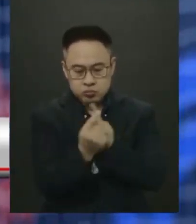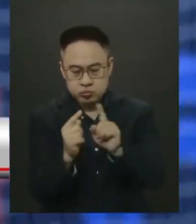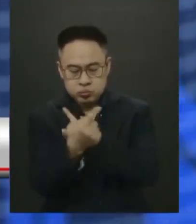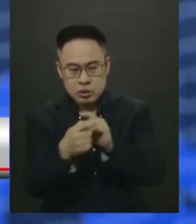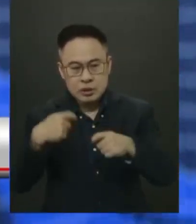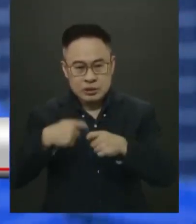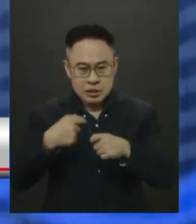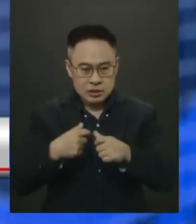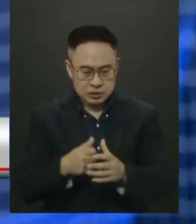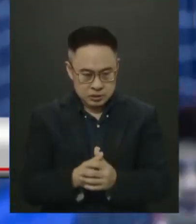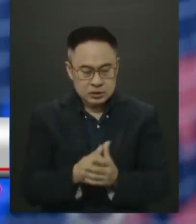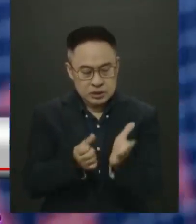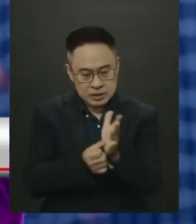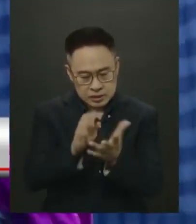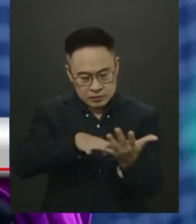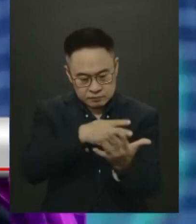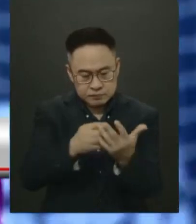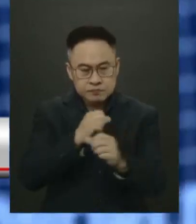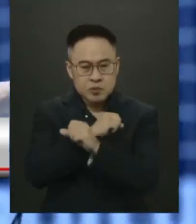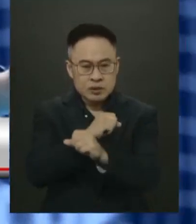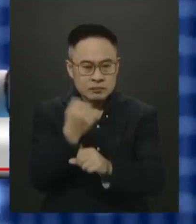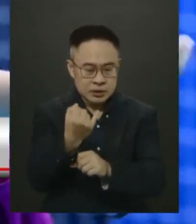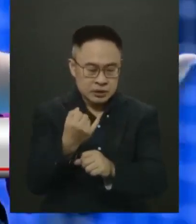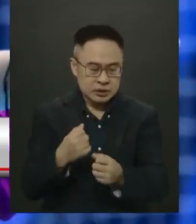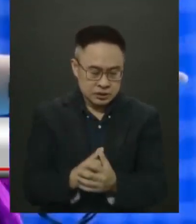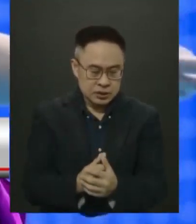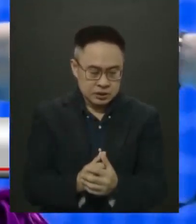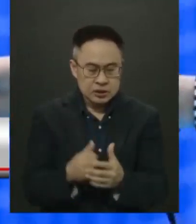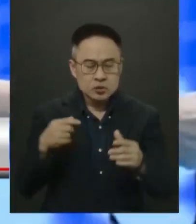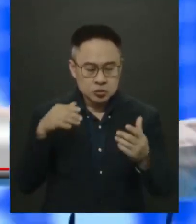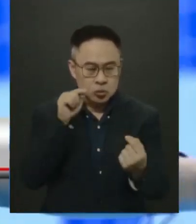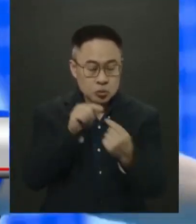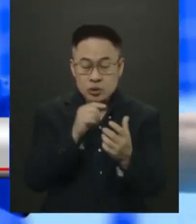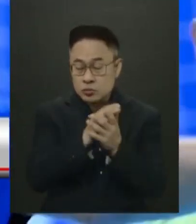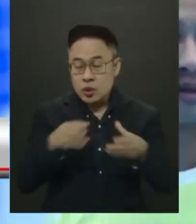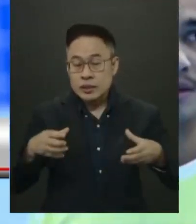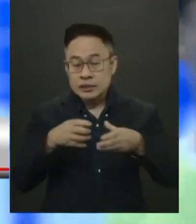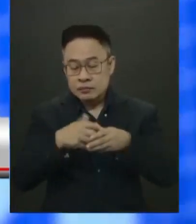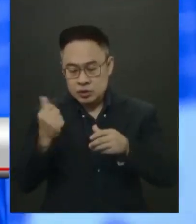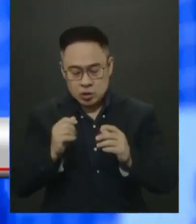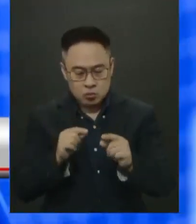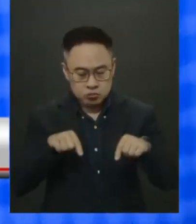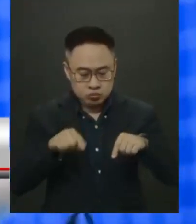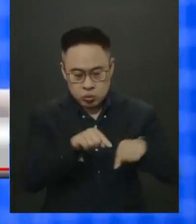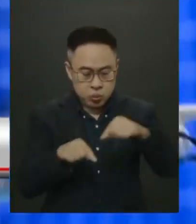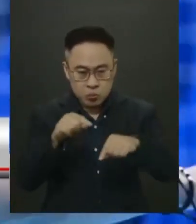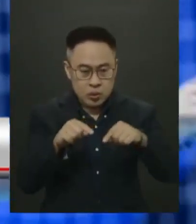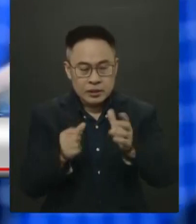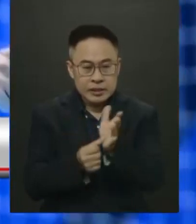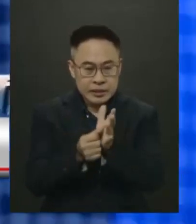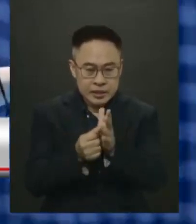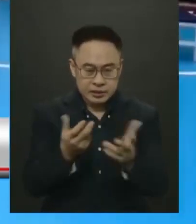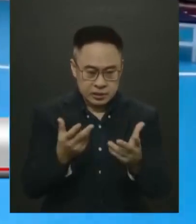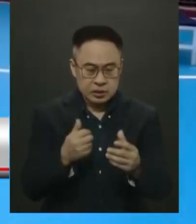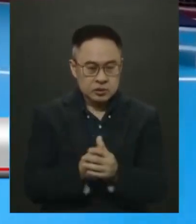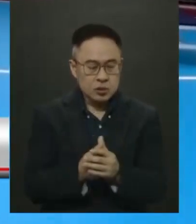ว่าจะชนะก็ตามแต่ว่าการแก้เพซซิ่งเนี่ยเรายังทำได้ไม่ดีนักส่วนใหญ่จะเน้นเกมรับเป็นหลักแต่ว่าเกมกับคิวบาเนี่ยต้องเป